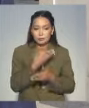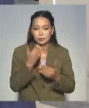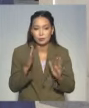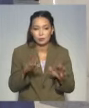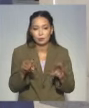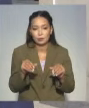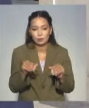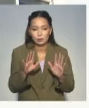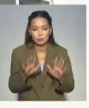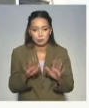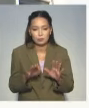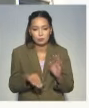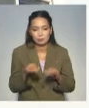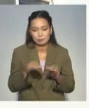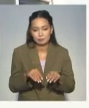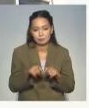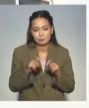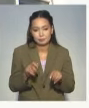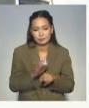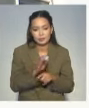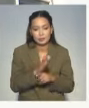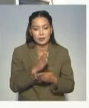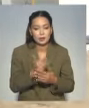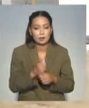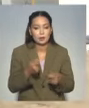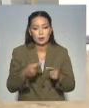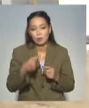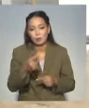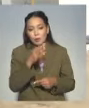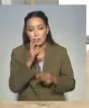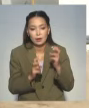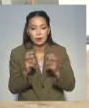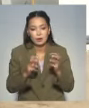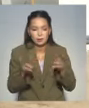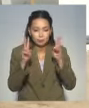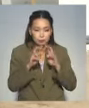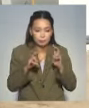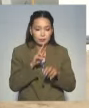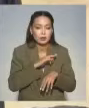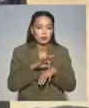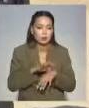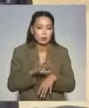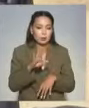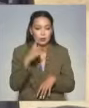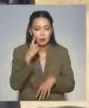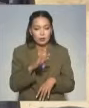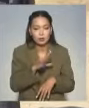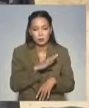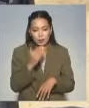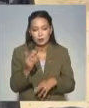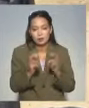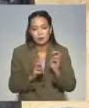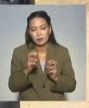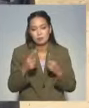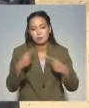ұнтақты гранулаға алып барады. Басқарма басшысының орынбасары алдағы уақытта өндіріс орнына тексеру жүргізетіндерін айтты. Ал тұрғындар зауытты